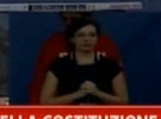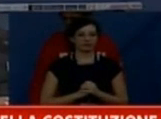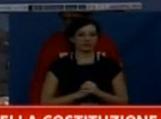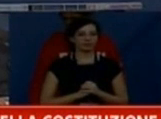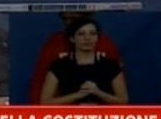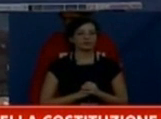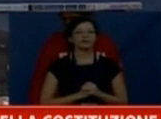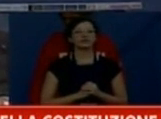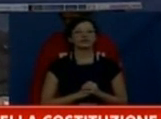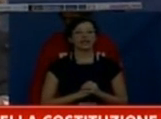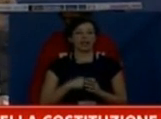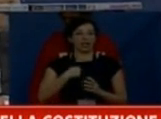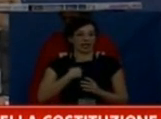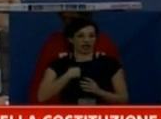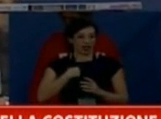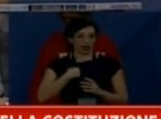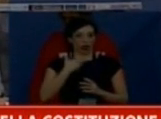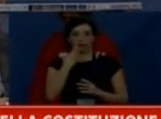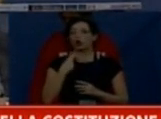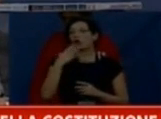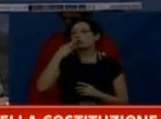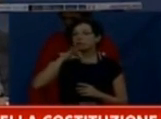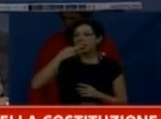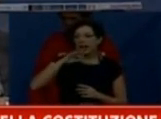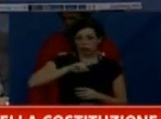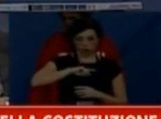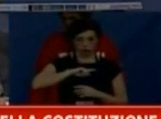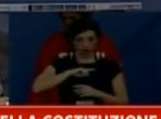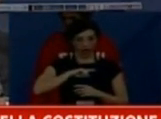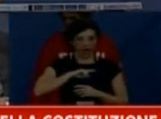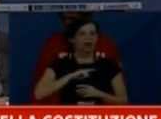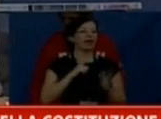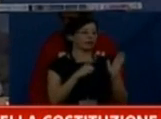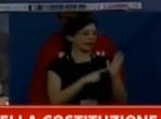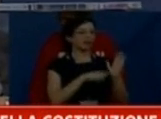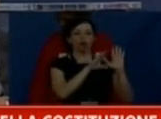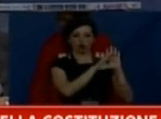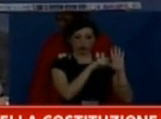parlo di diritto costituzionale e di costruire sul microfono.